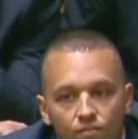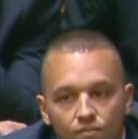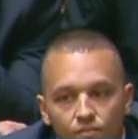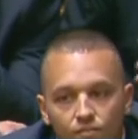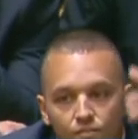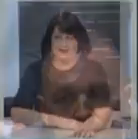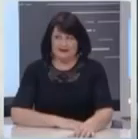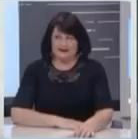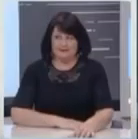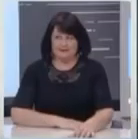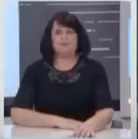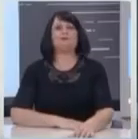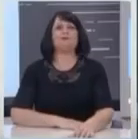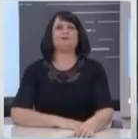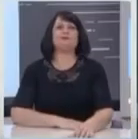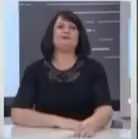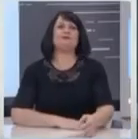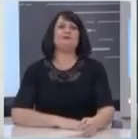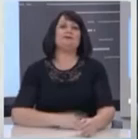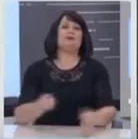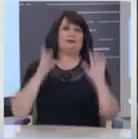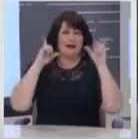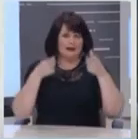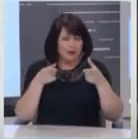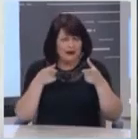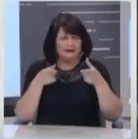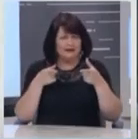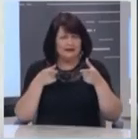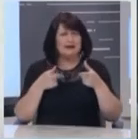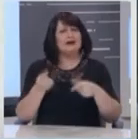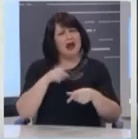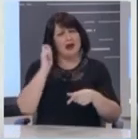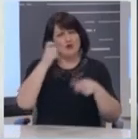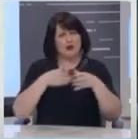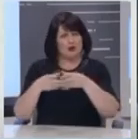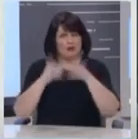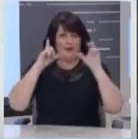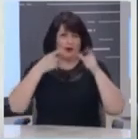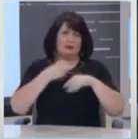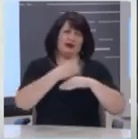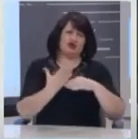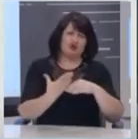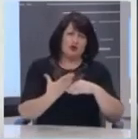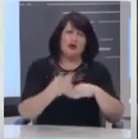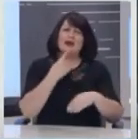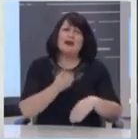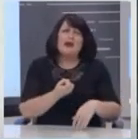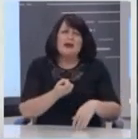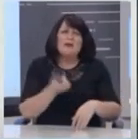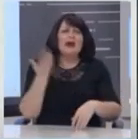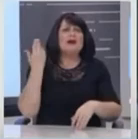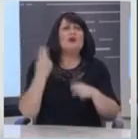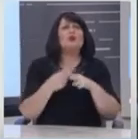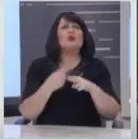Κυρίνια δεν τα έστειλε ο Αραπάκης, που η Νέα Δημοκρατία και οι λοιπές δημοκρατικές δυνάμεις ΠΑΣΟΚ τον είχαν επίτιμο καλεσμένο